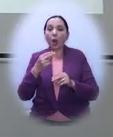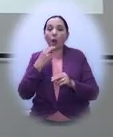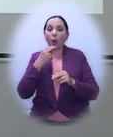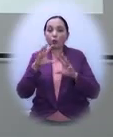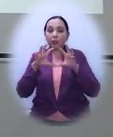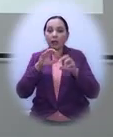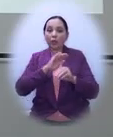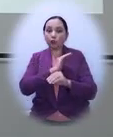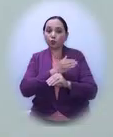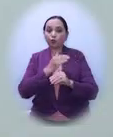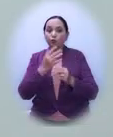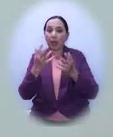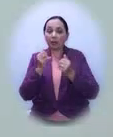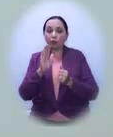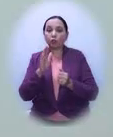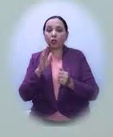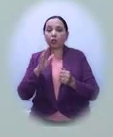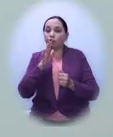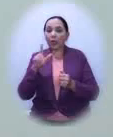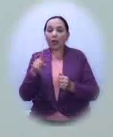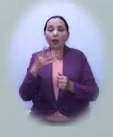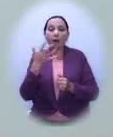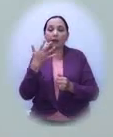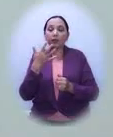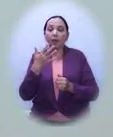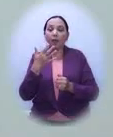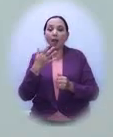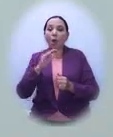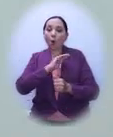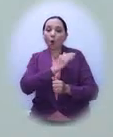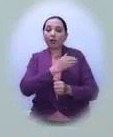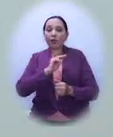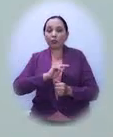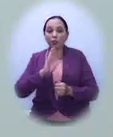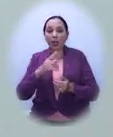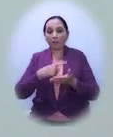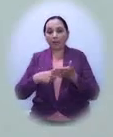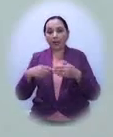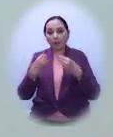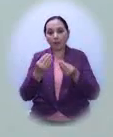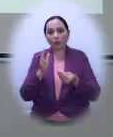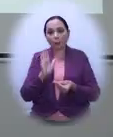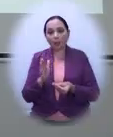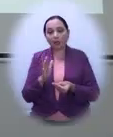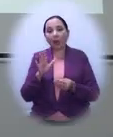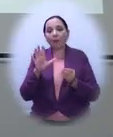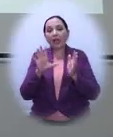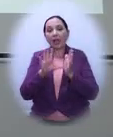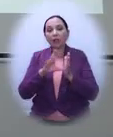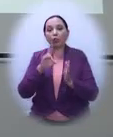kuchlanishi jarayonida u qanday oziqlanishi, qanday quvvatda ishlashi belgilab berilgan bo'ladi.